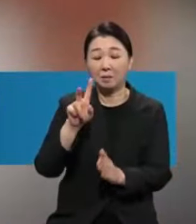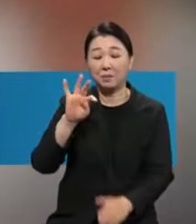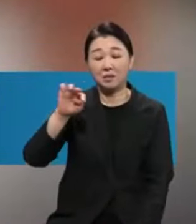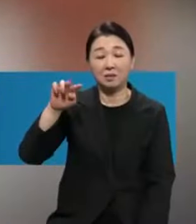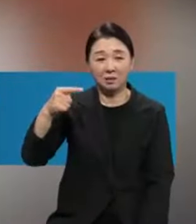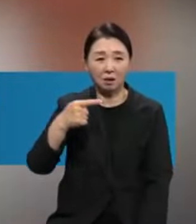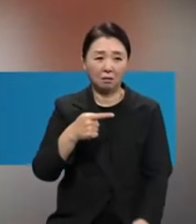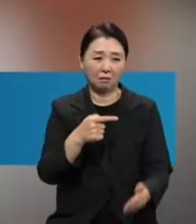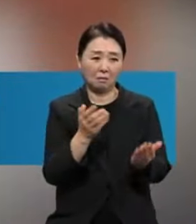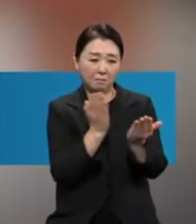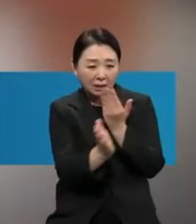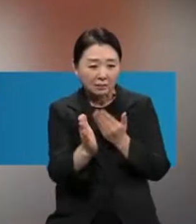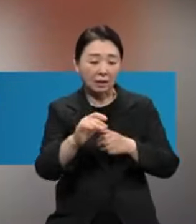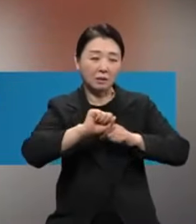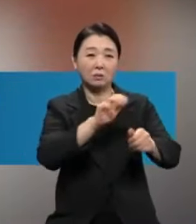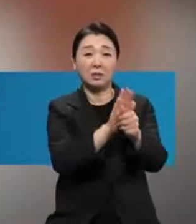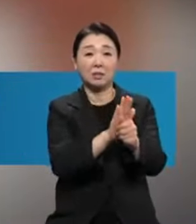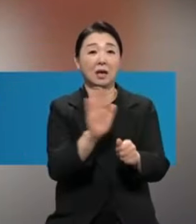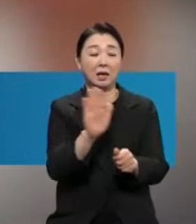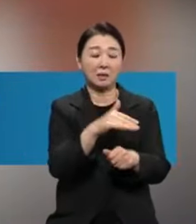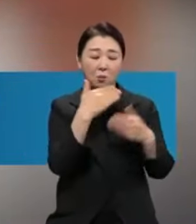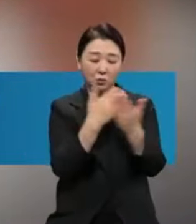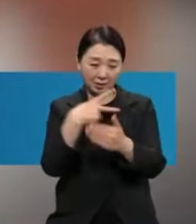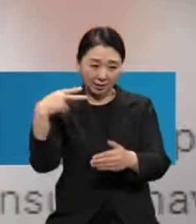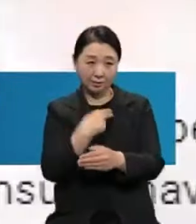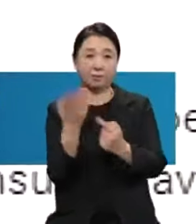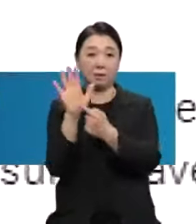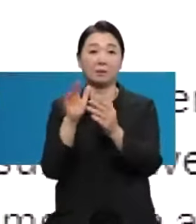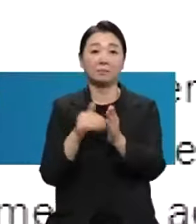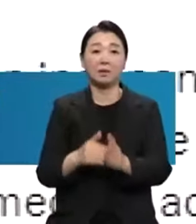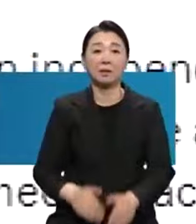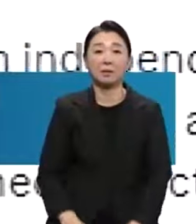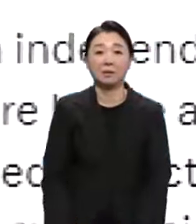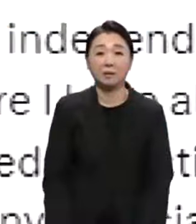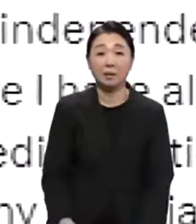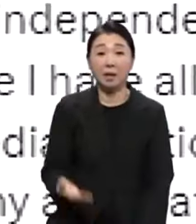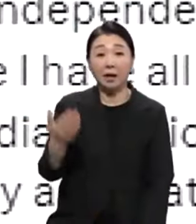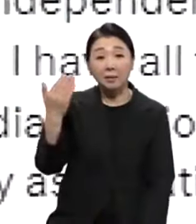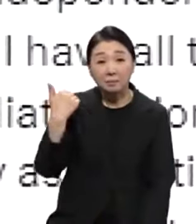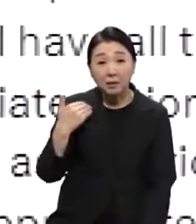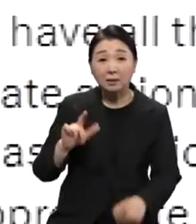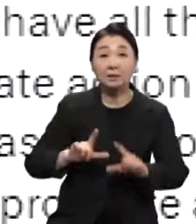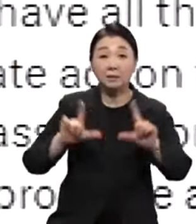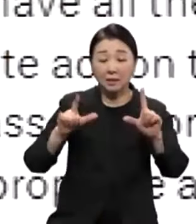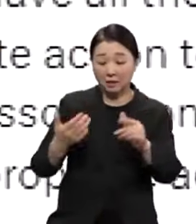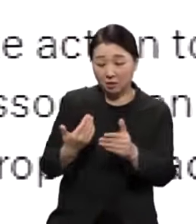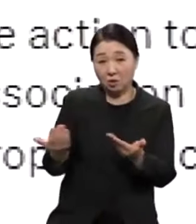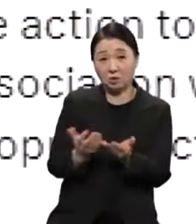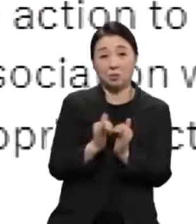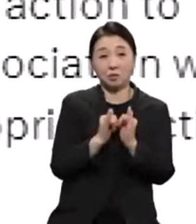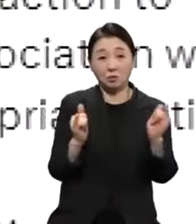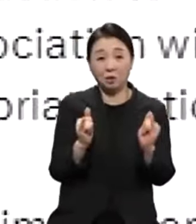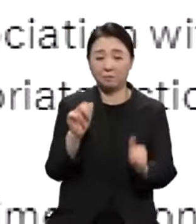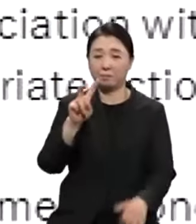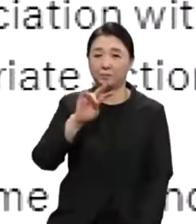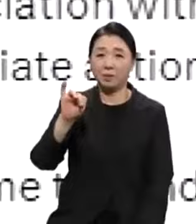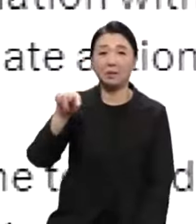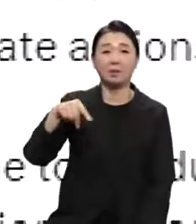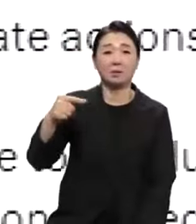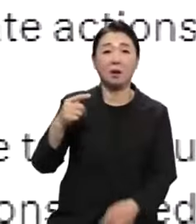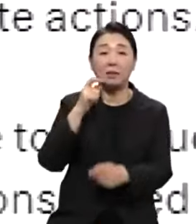행동을 지지하지 않는다며 모든 관계를 끊겠다고 밝혔습니다. 그런데 같은 날 전 직원이